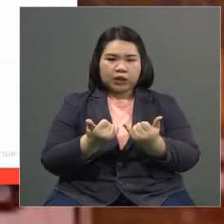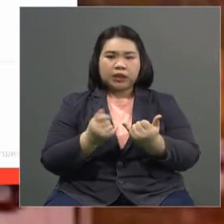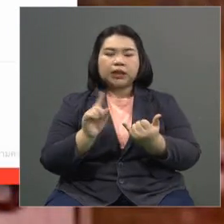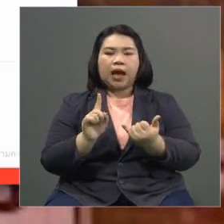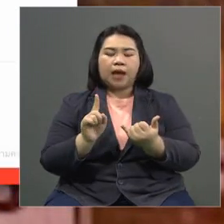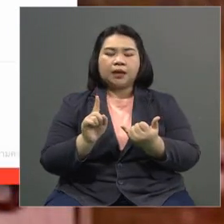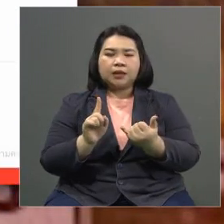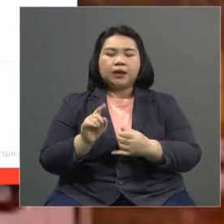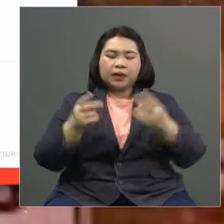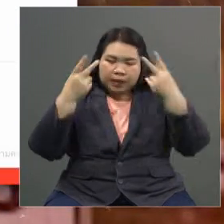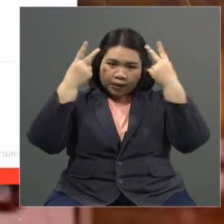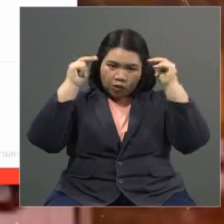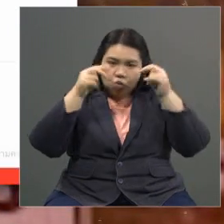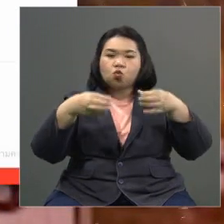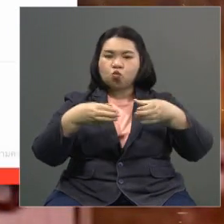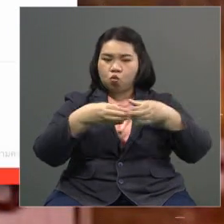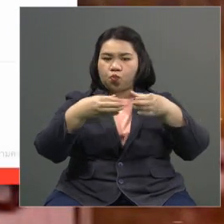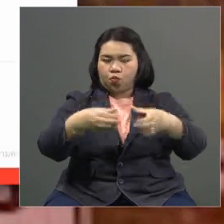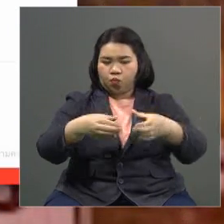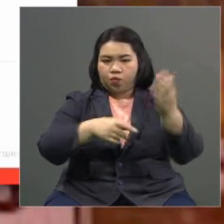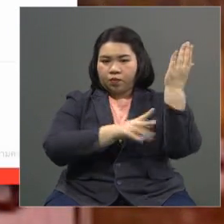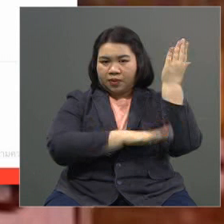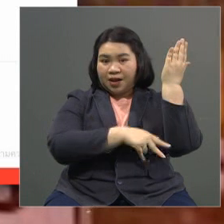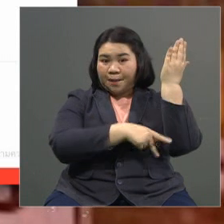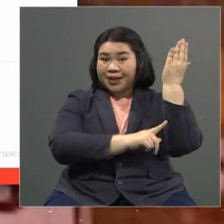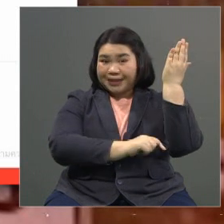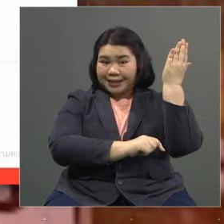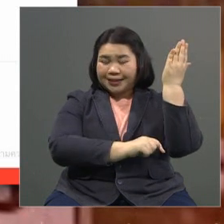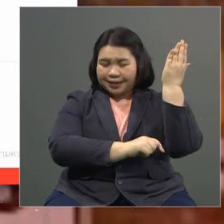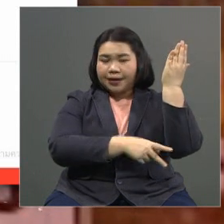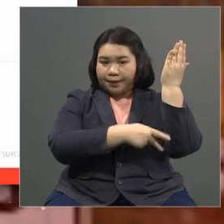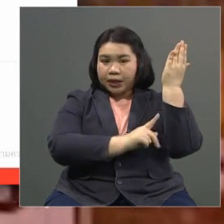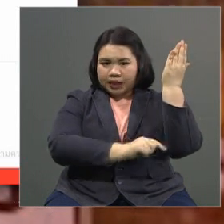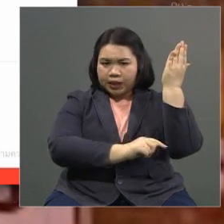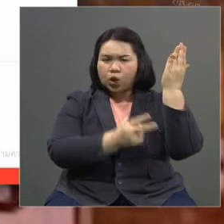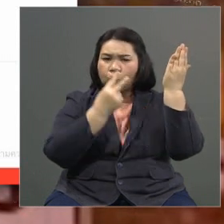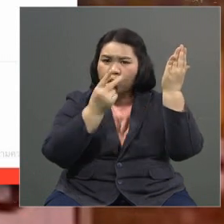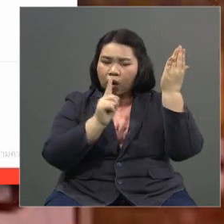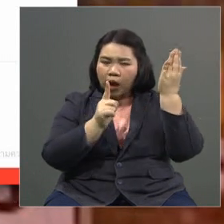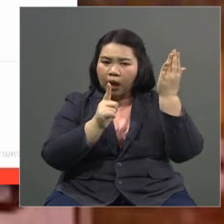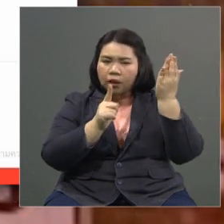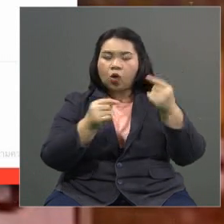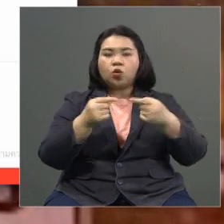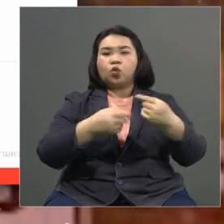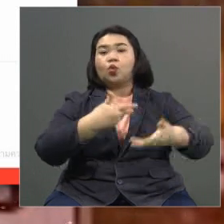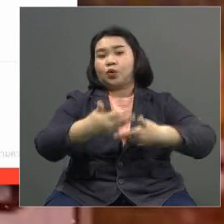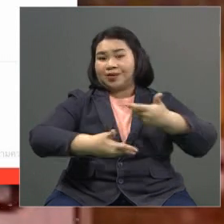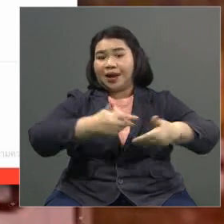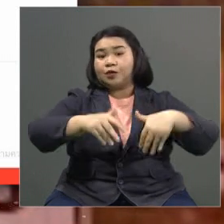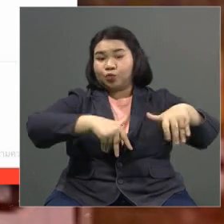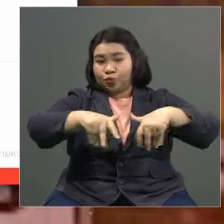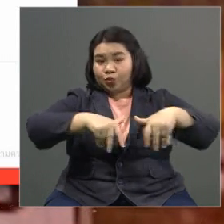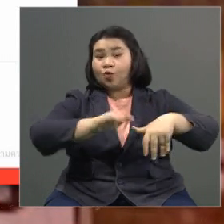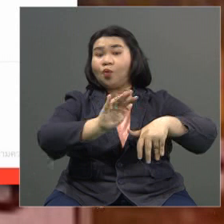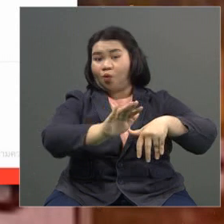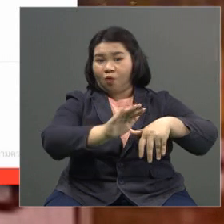ของนายกรัฐมนตรีก็จะเดินทางไปที่ปัตตานีครับปัตตานีไปดูตลาดวิถีชุมชนพื้น